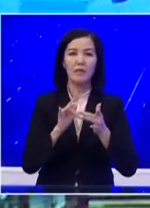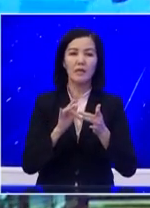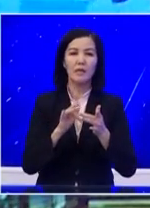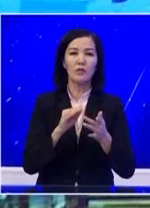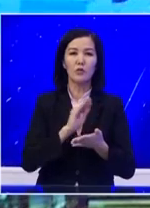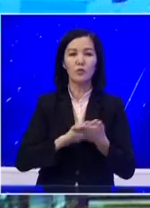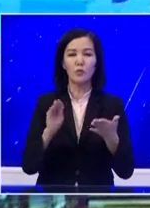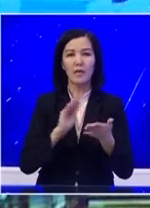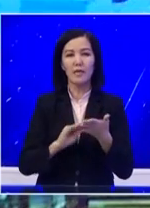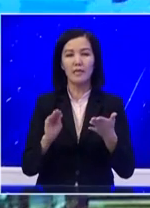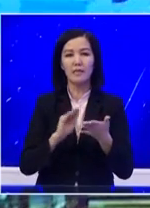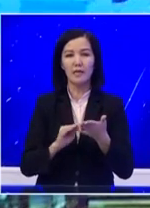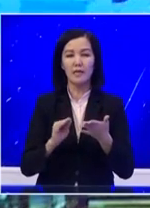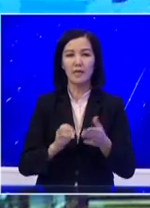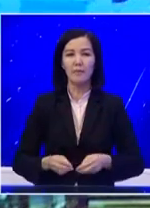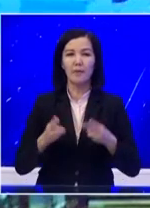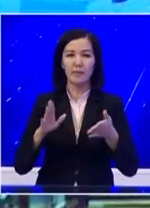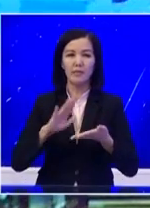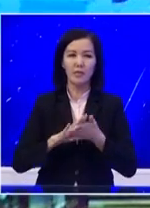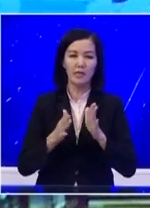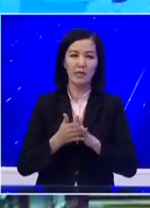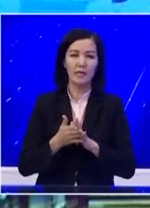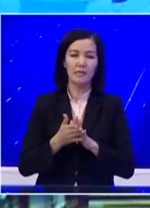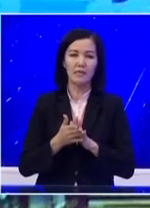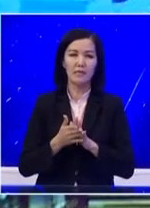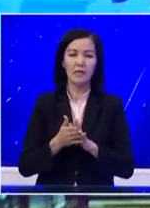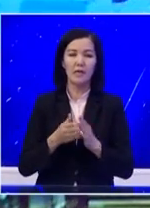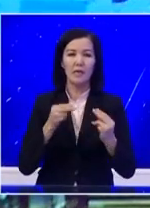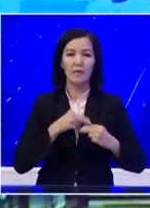журналистердің пандемия кезіндегі табанды қызметтеріне ерекше алғыс білдірді.